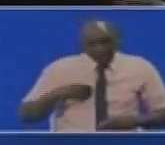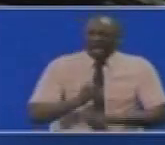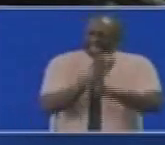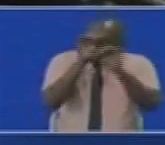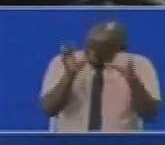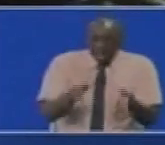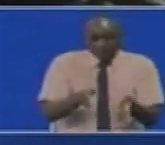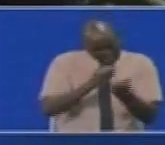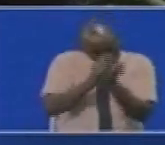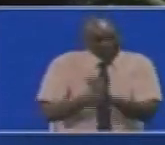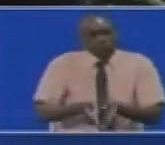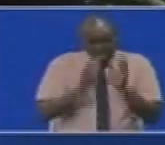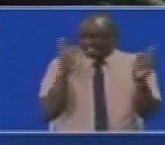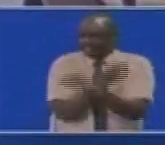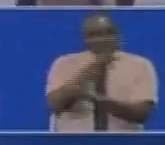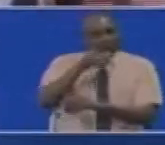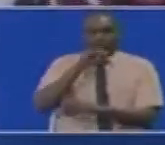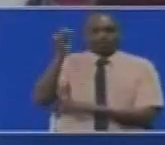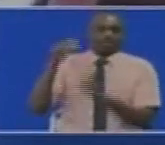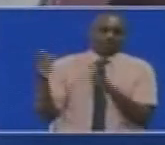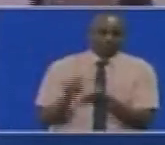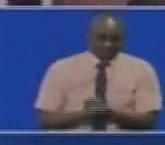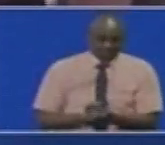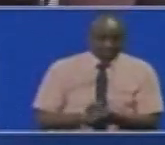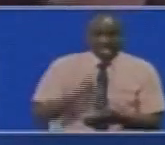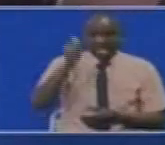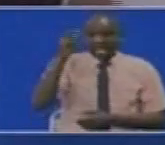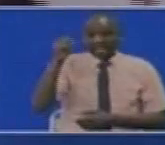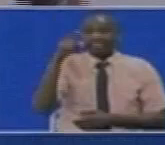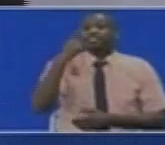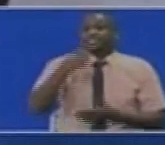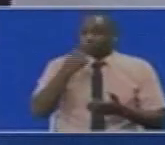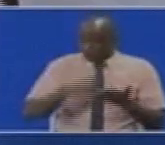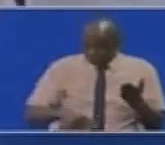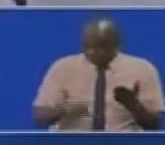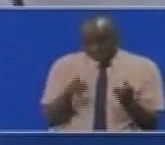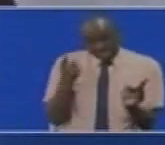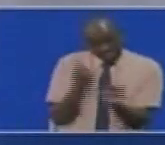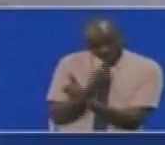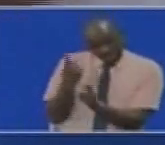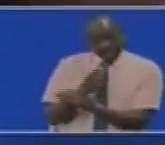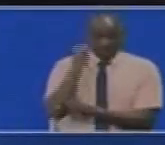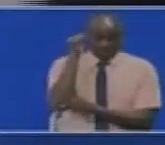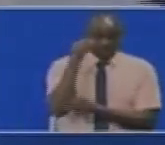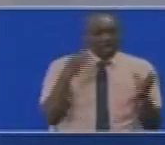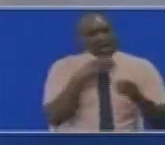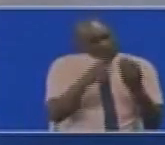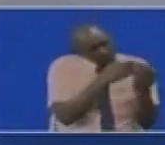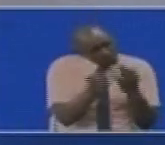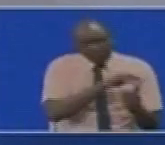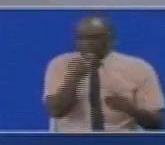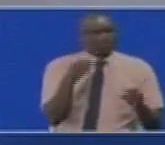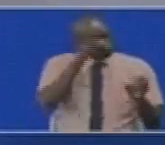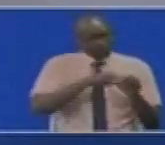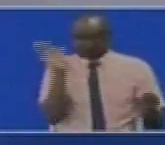dispensation that is different from what they are doing. ANC imekuwa ikishinikiza azma ya vyama vya upinzani kuungana ili kukabiliana